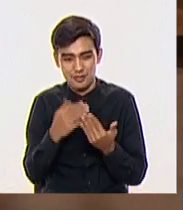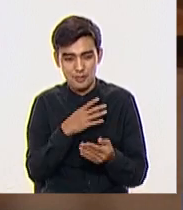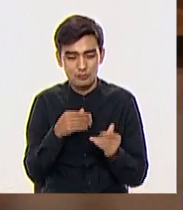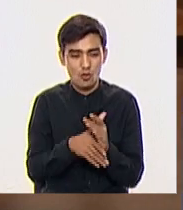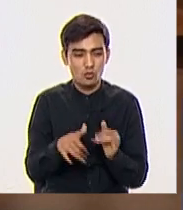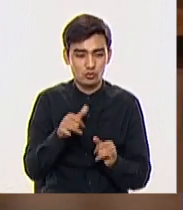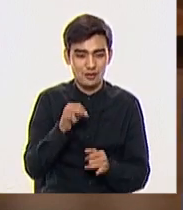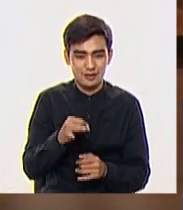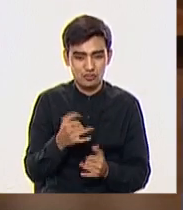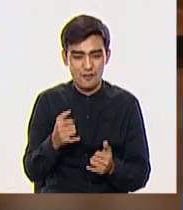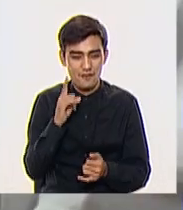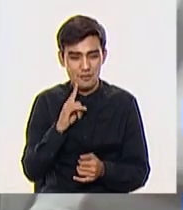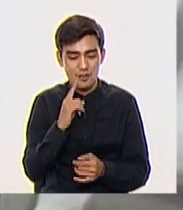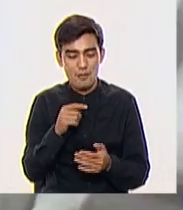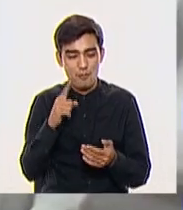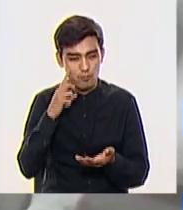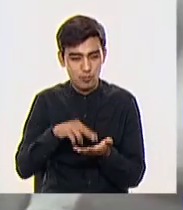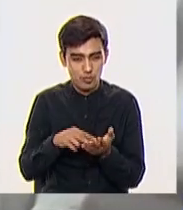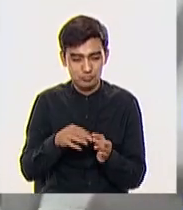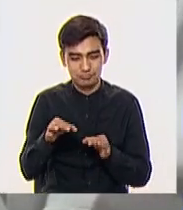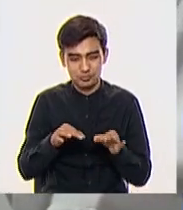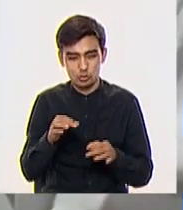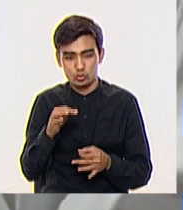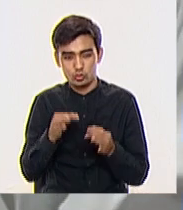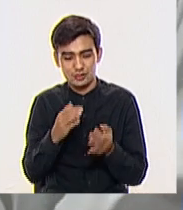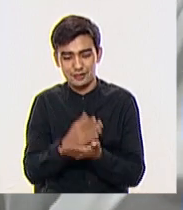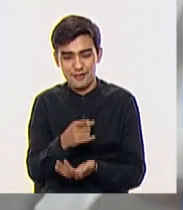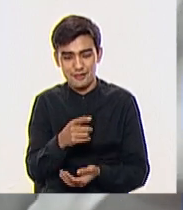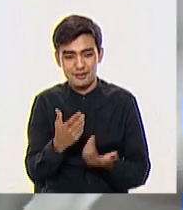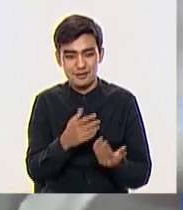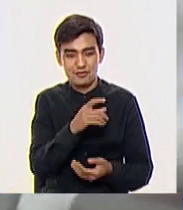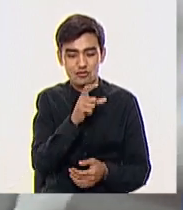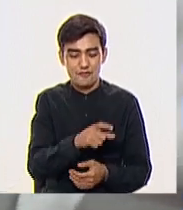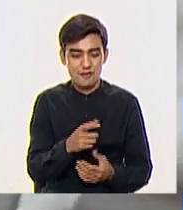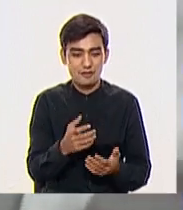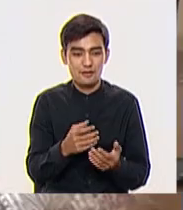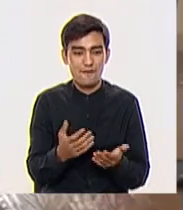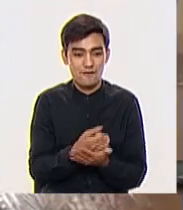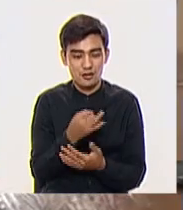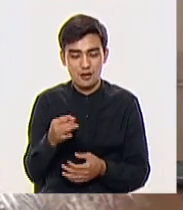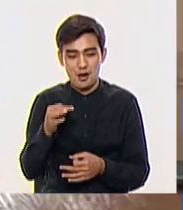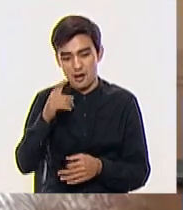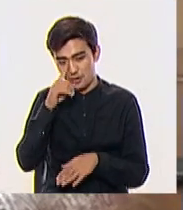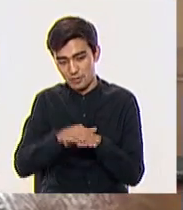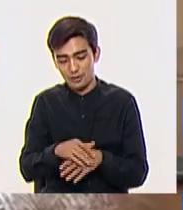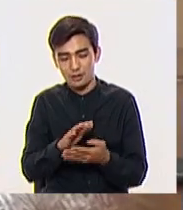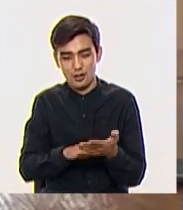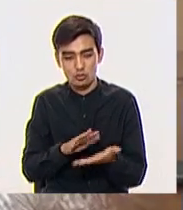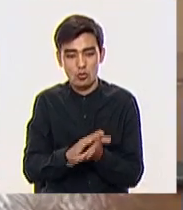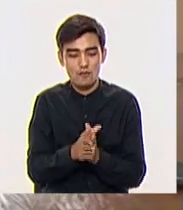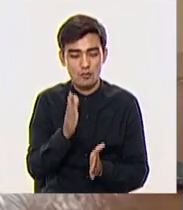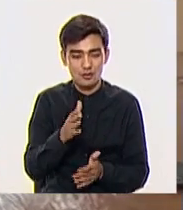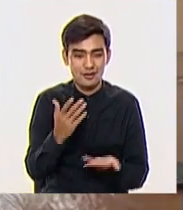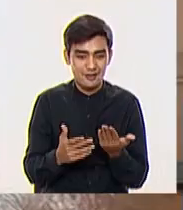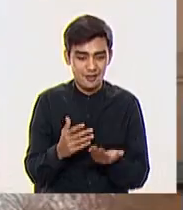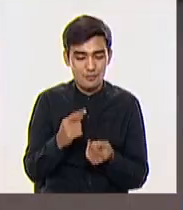расходы. В данный момент судьбу проекта решает суд. Если выиграет перевозчик, то Акимат продлит с ним контракт. В противном случае на новых автобусах